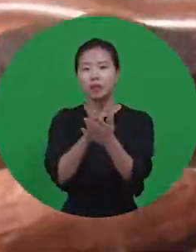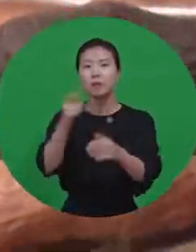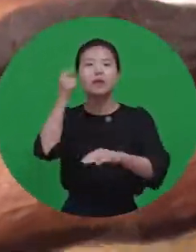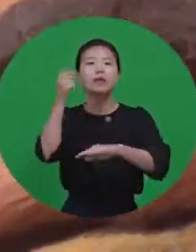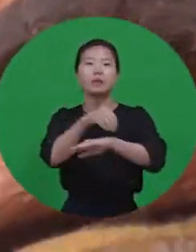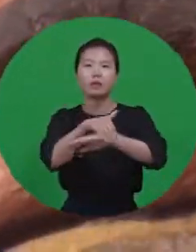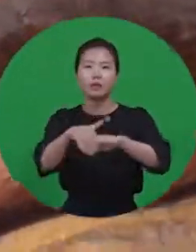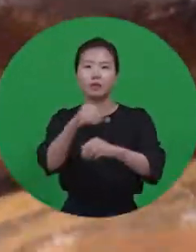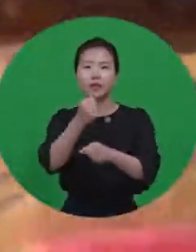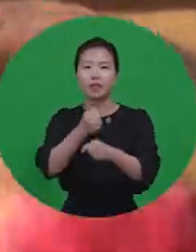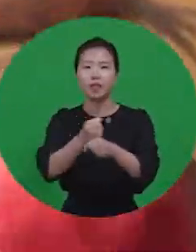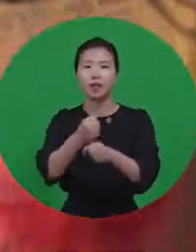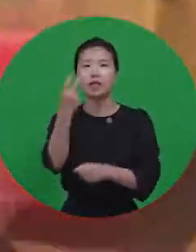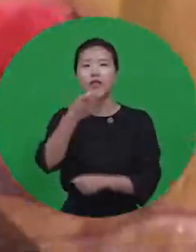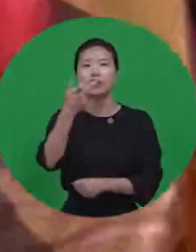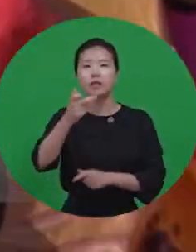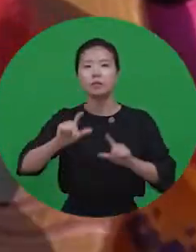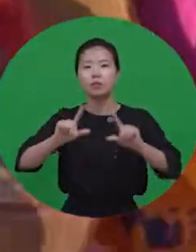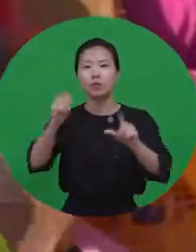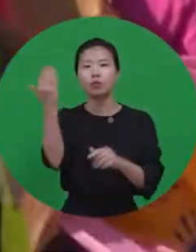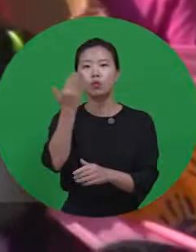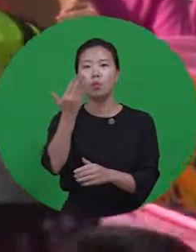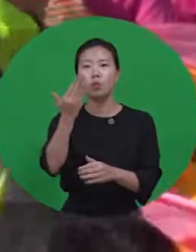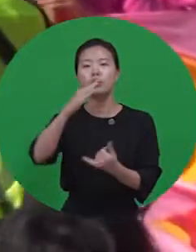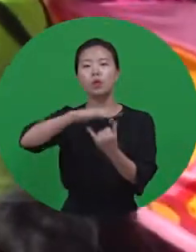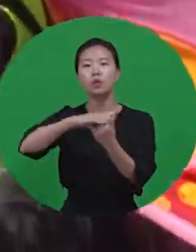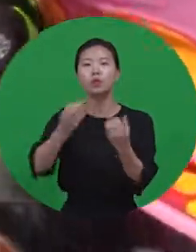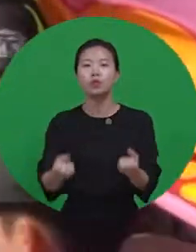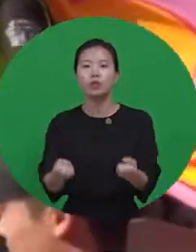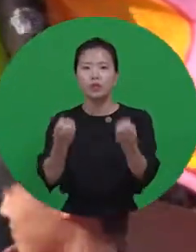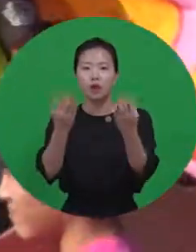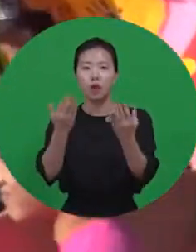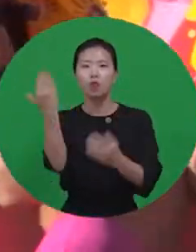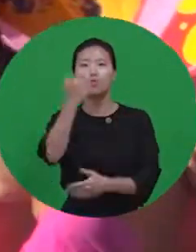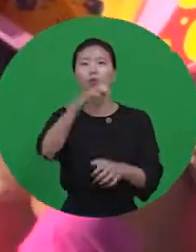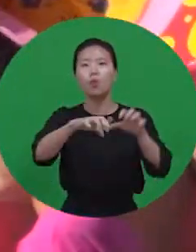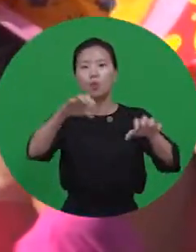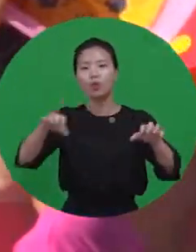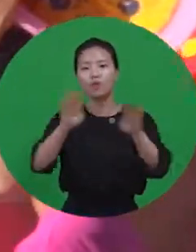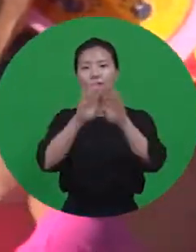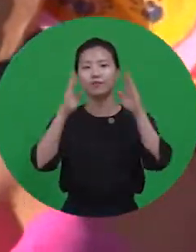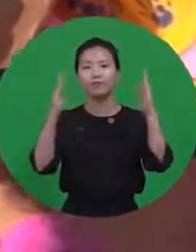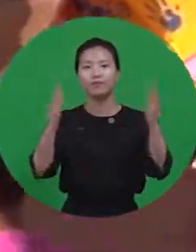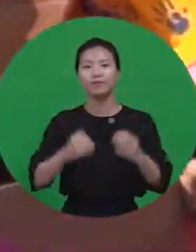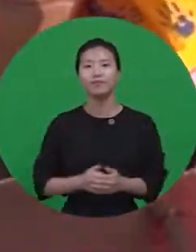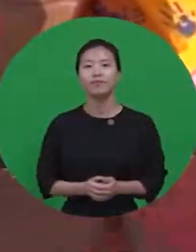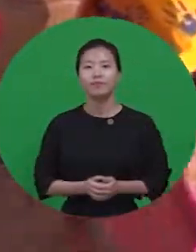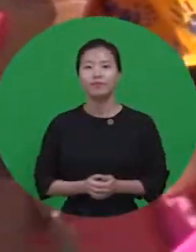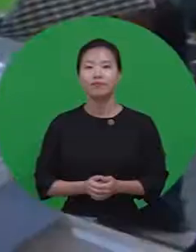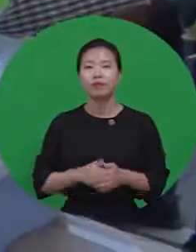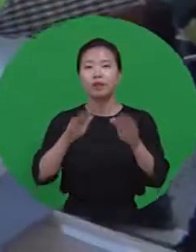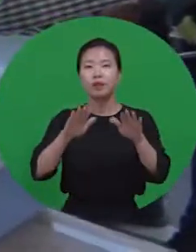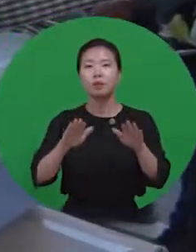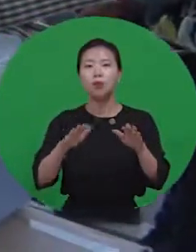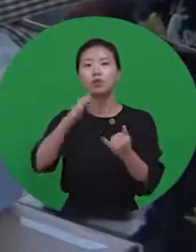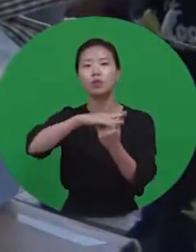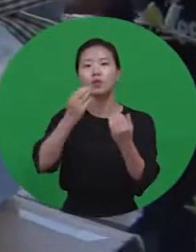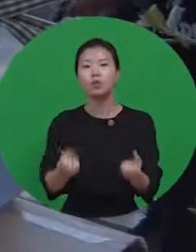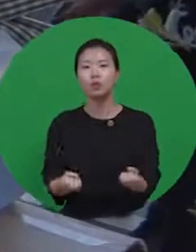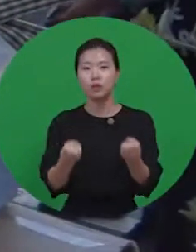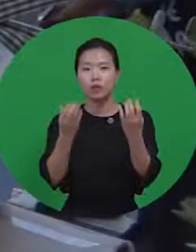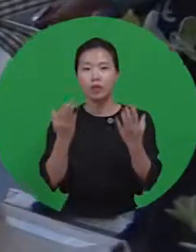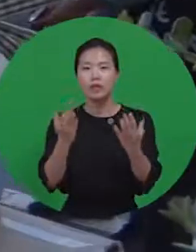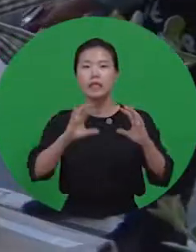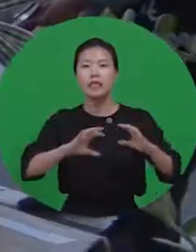청소년이 직접 기획하고 제작한 2017 구로 청소년 축제가 구로구 곳곳에 펼쳐졌습니다. 이번